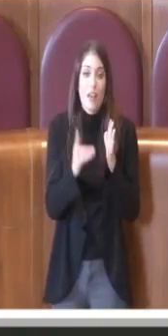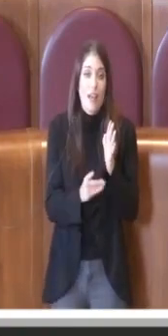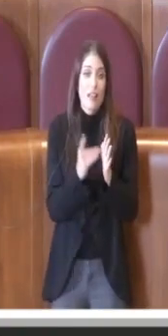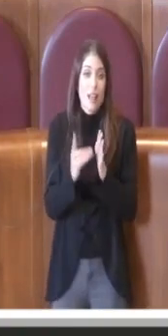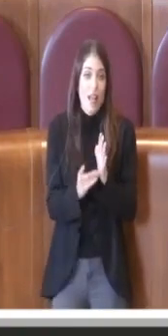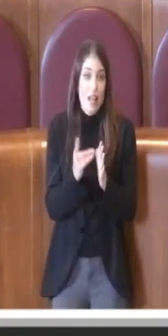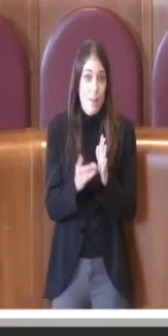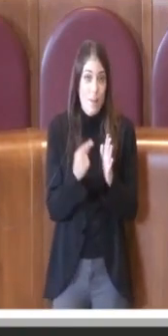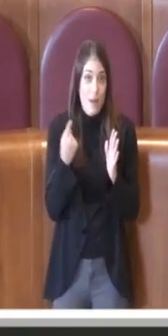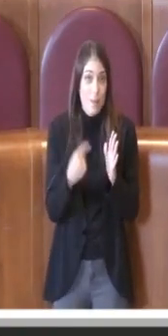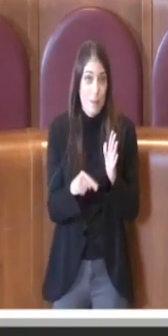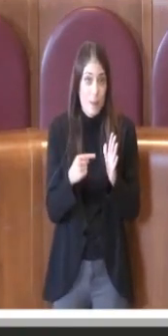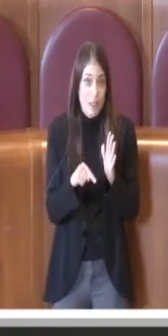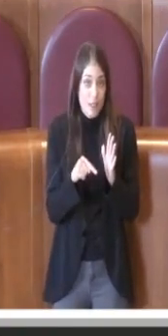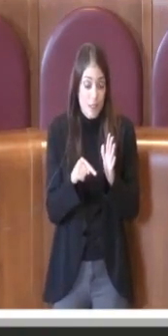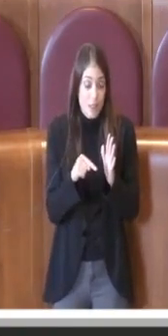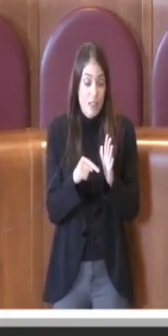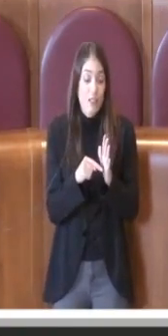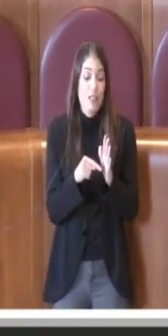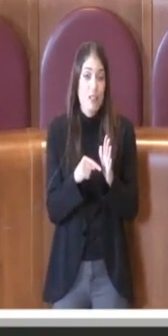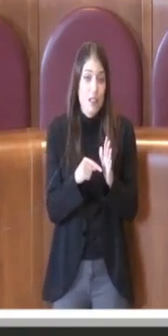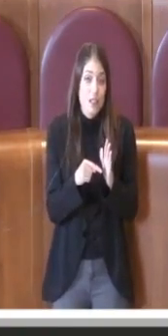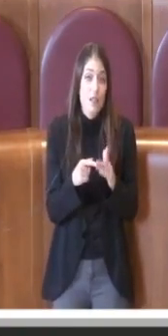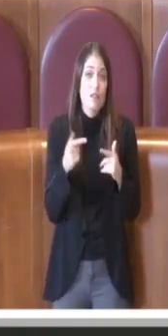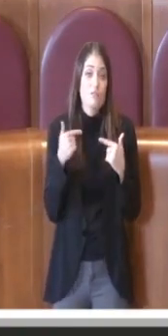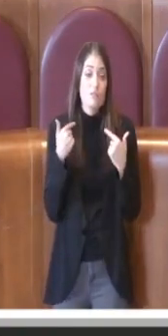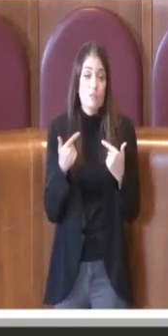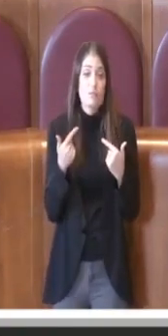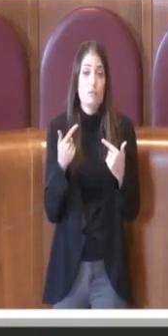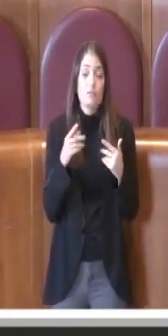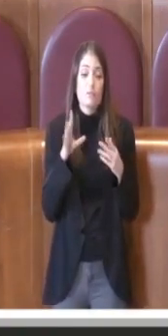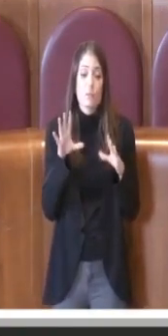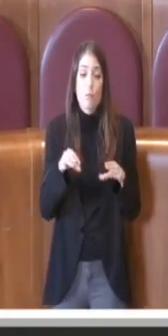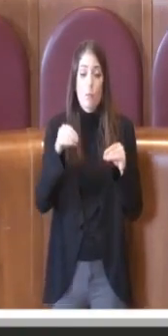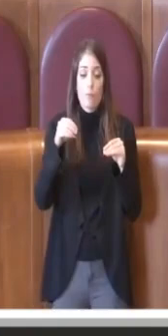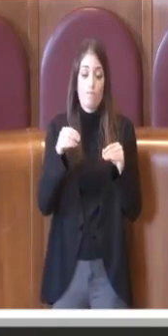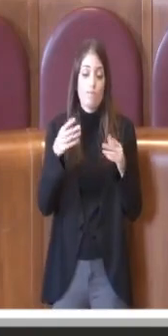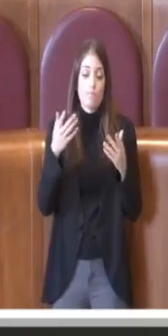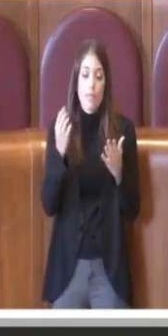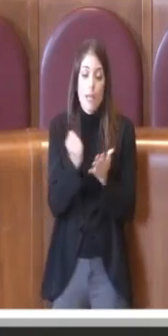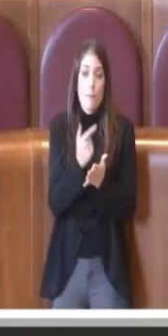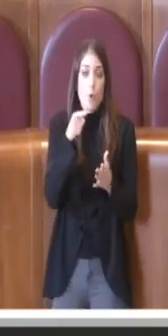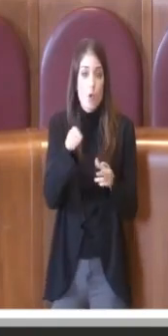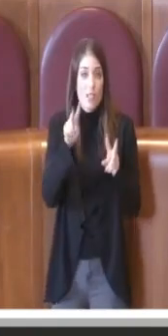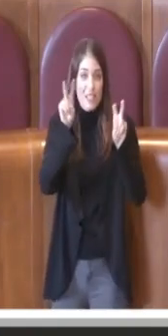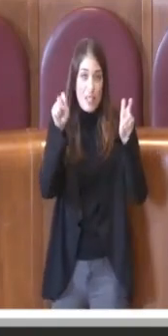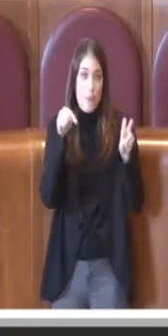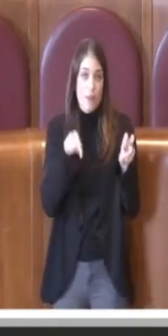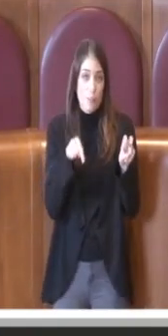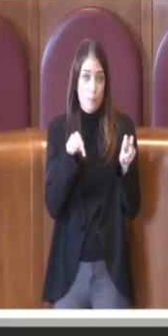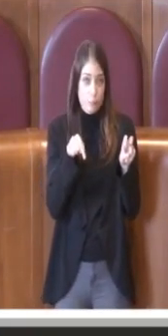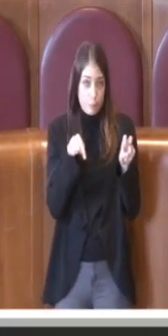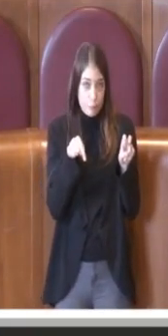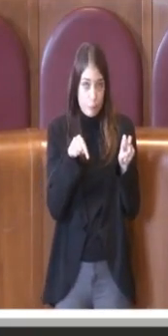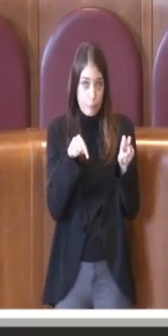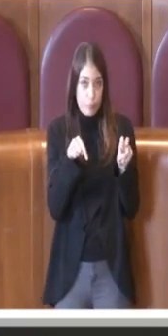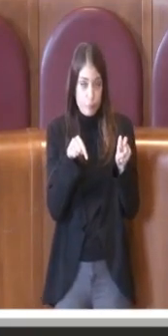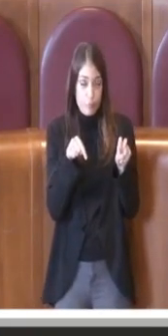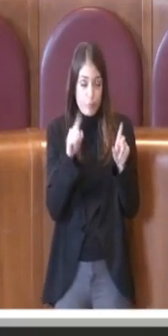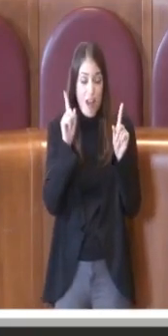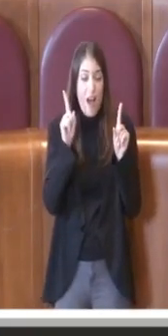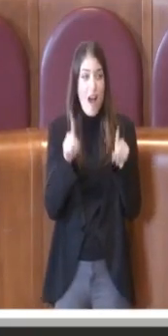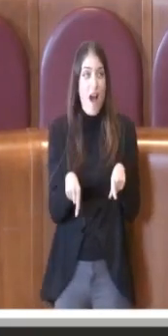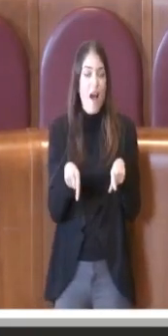in modo che si accendessero i riflettori su questa tematica, che si venisse